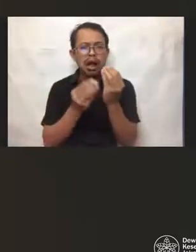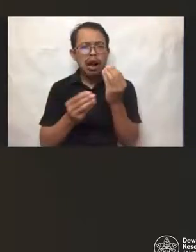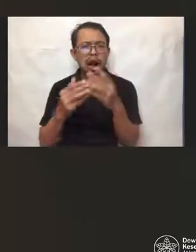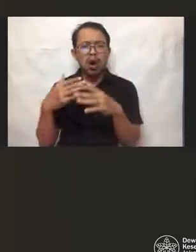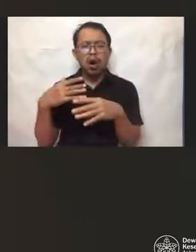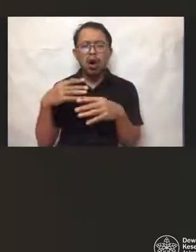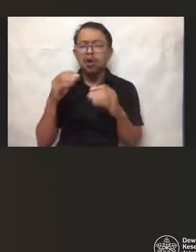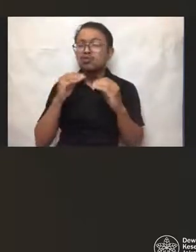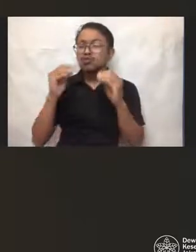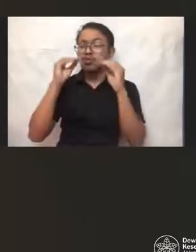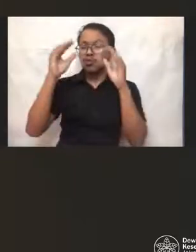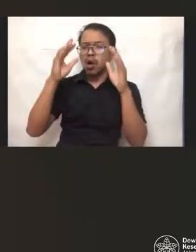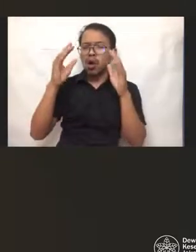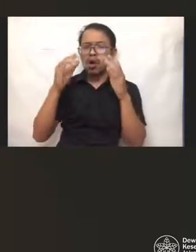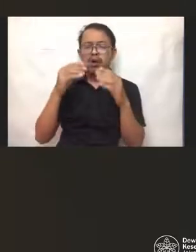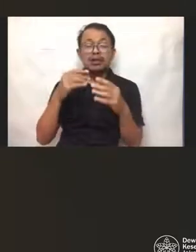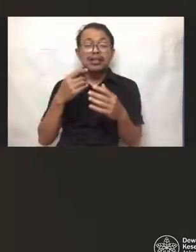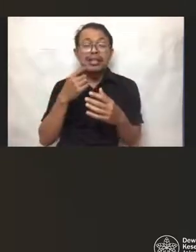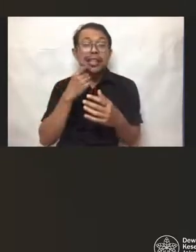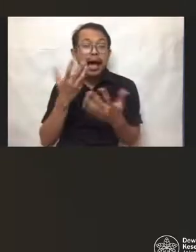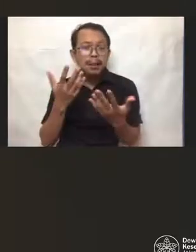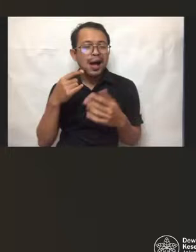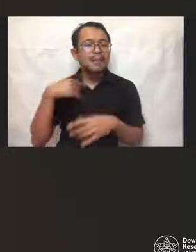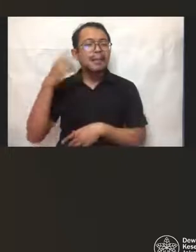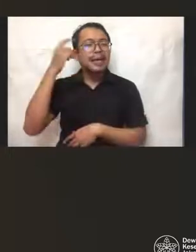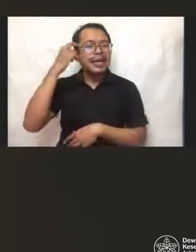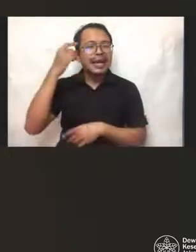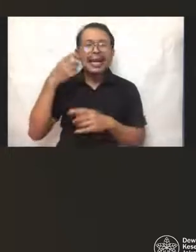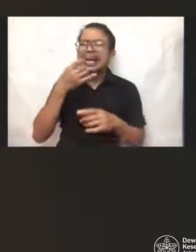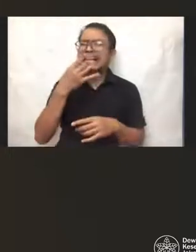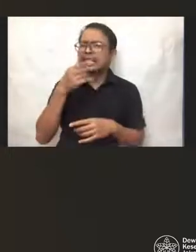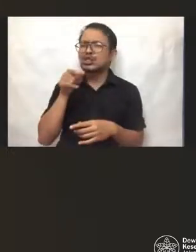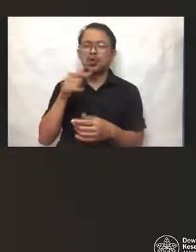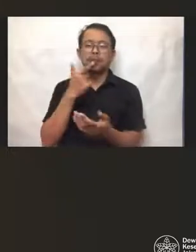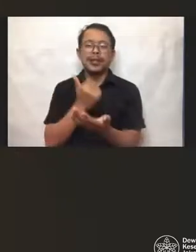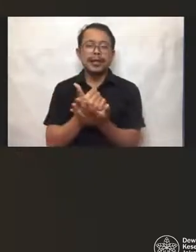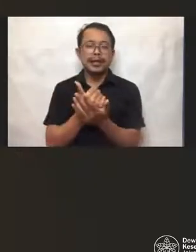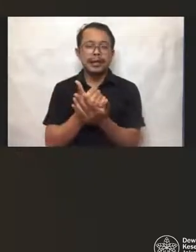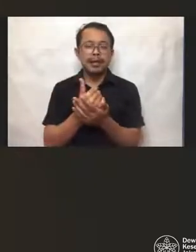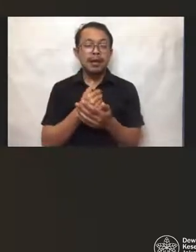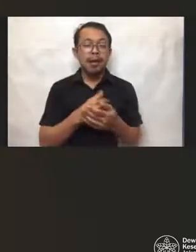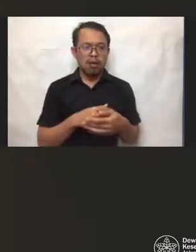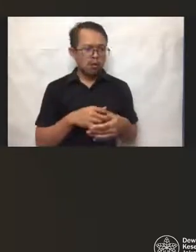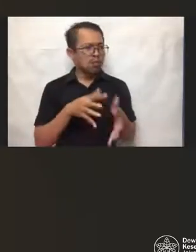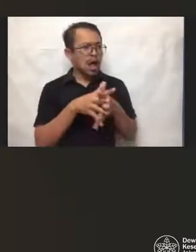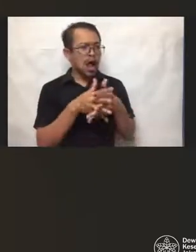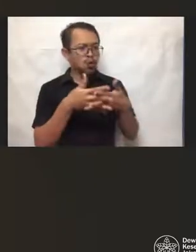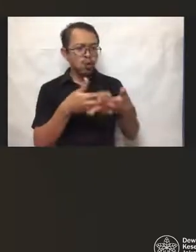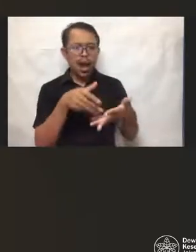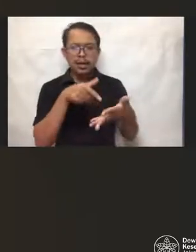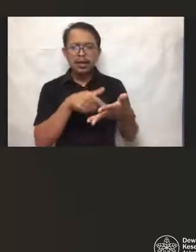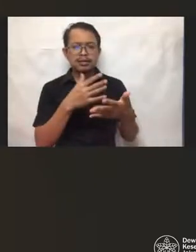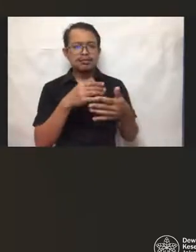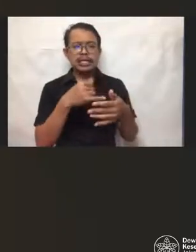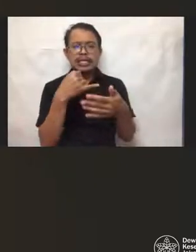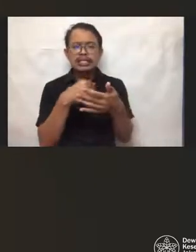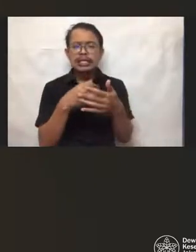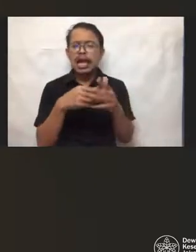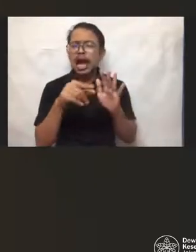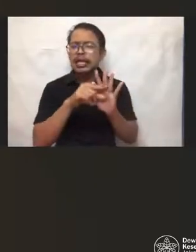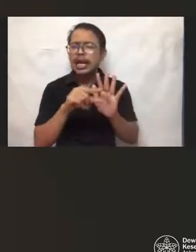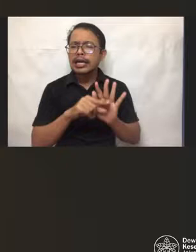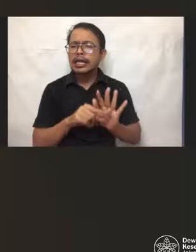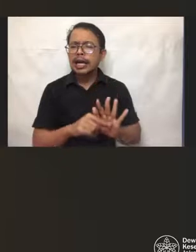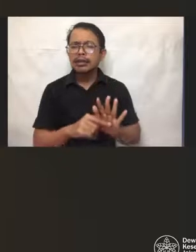terdahulu, tentang pentingnya nalar kritis. Bukankah Al-Quran berisi ratusan ayat yang